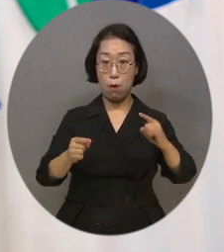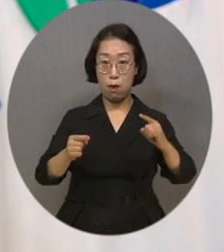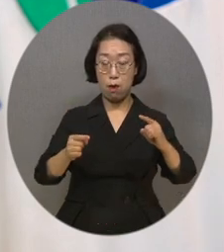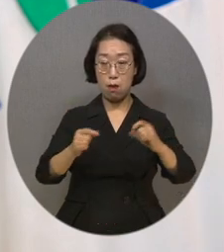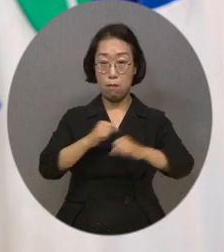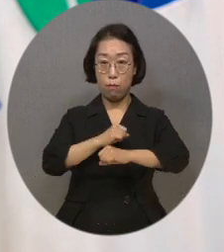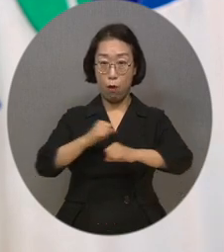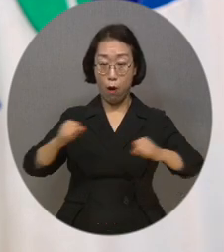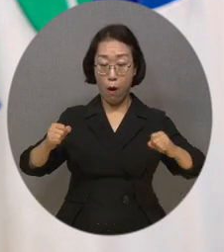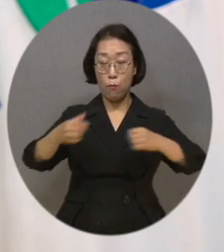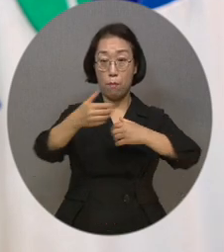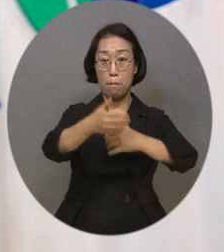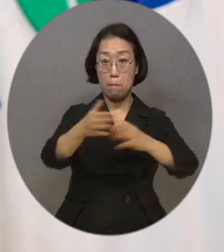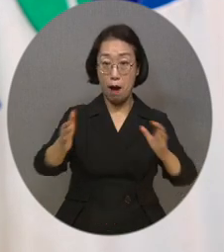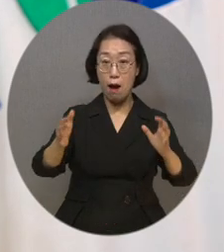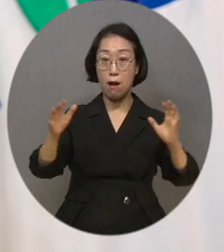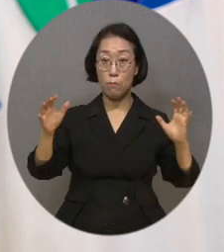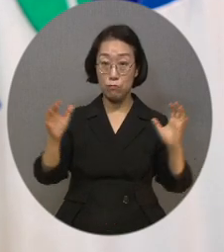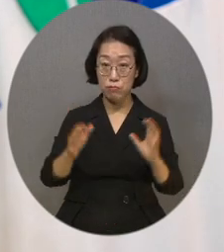일정